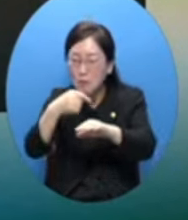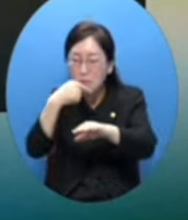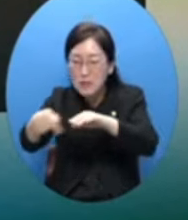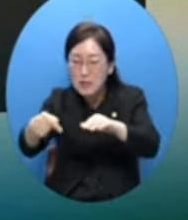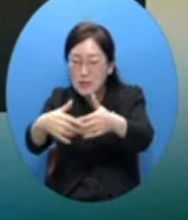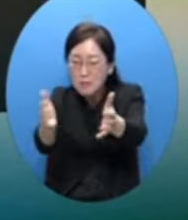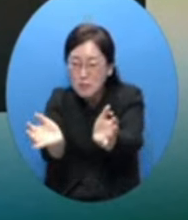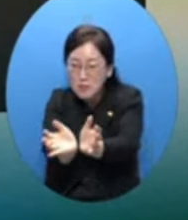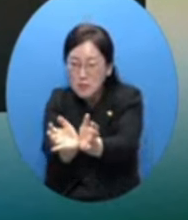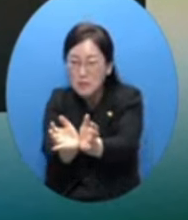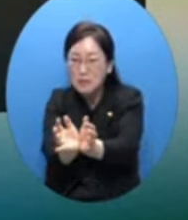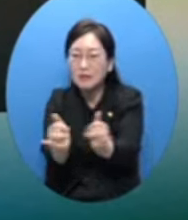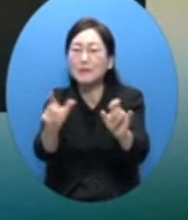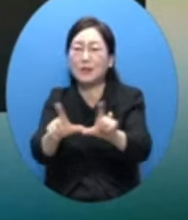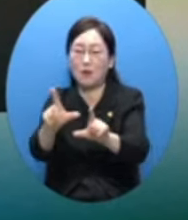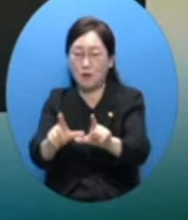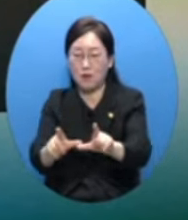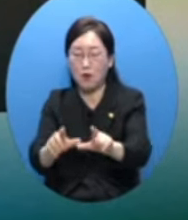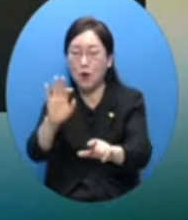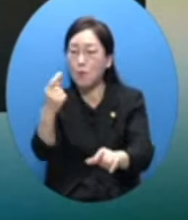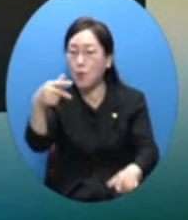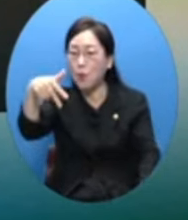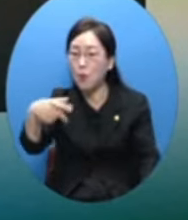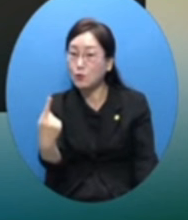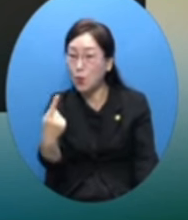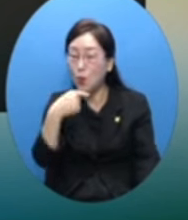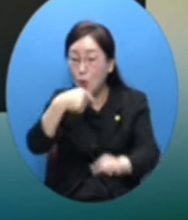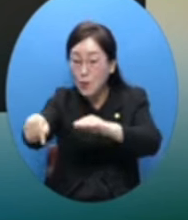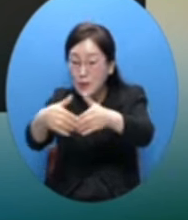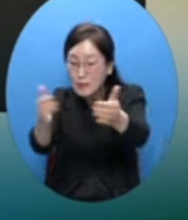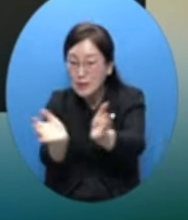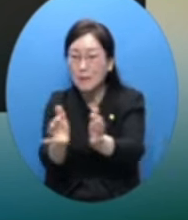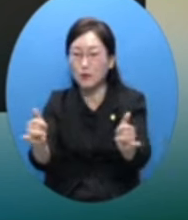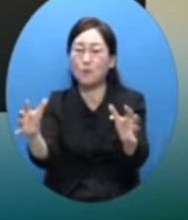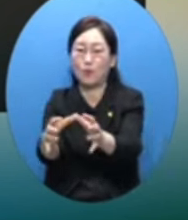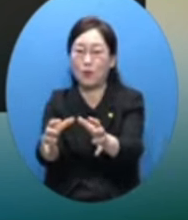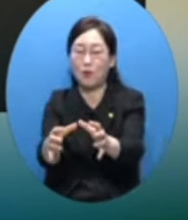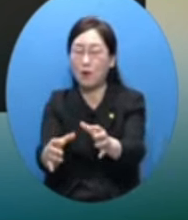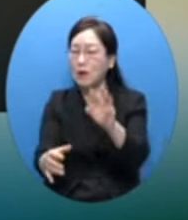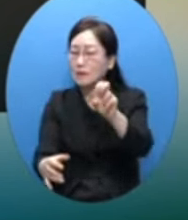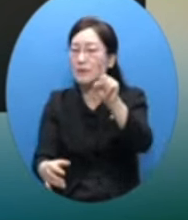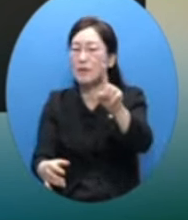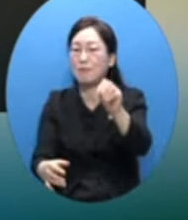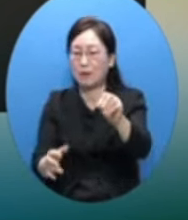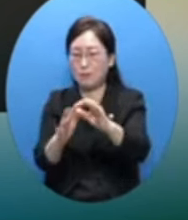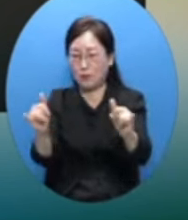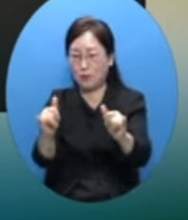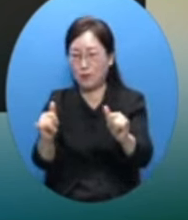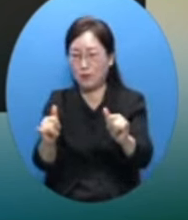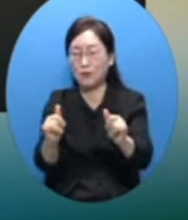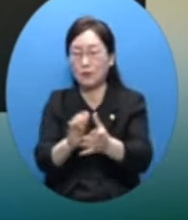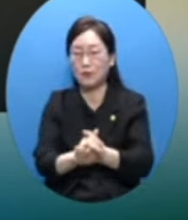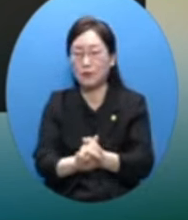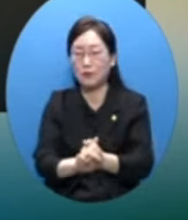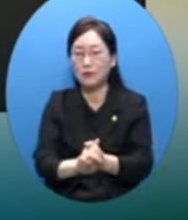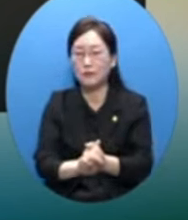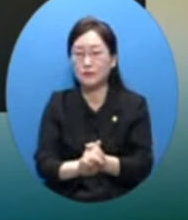이 보조족은 31만 명이나 되는 큰 종족인데